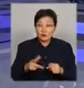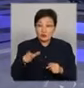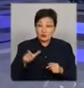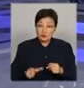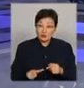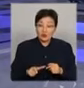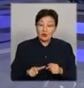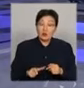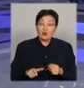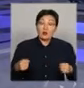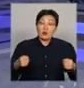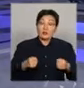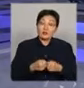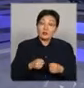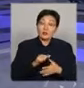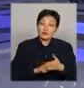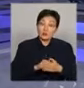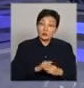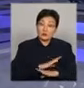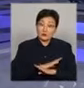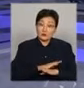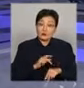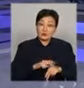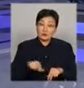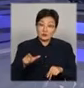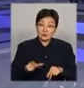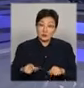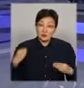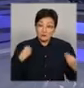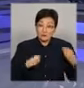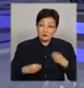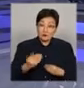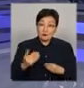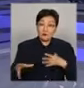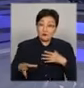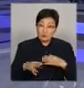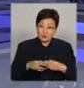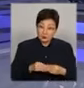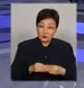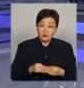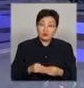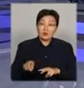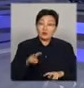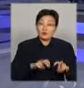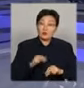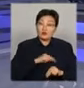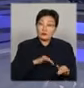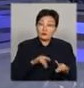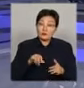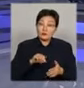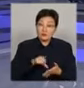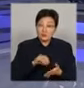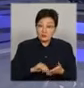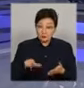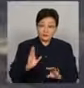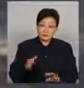апатынан жан тәсілім етті. Толығырақ жол патрульдік полициясының формасын киіп, солармен бірге рейдке шыққан тілшіміз Әлібек Шынтемір